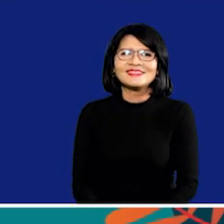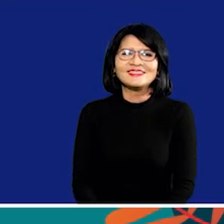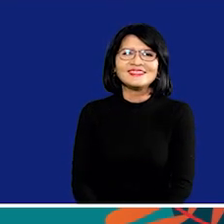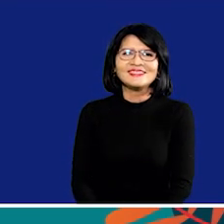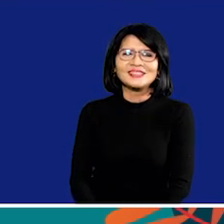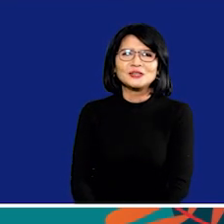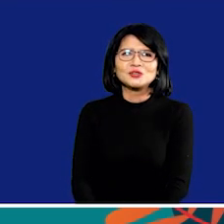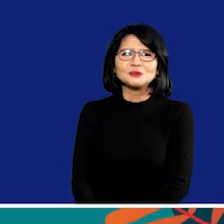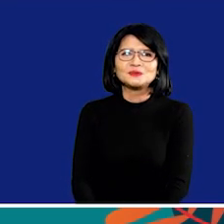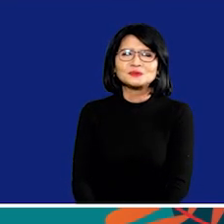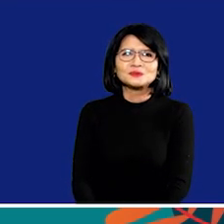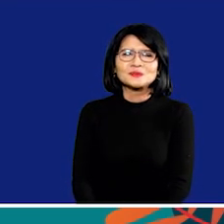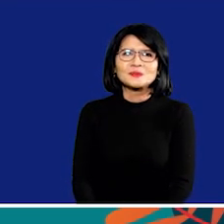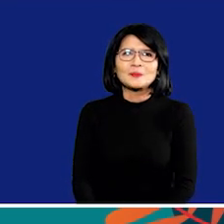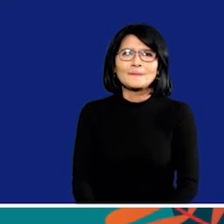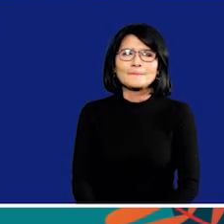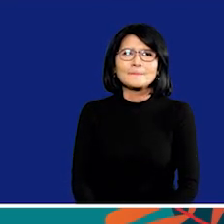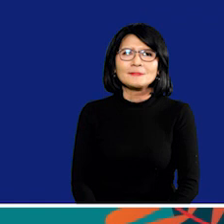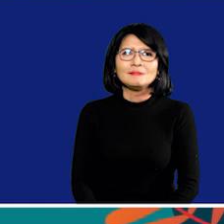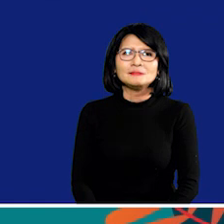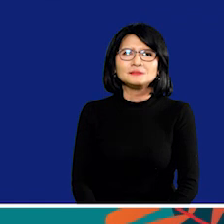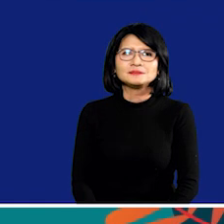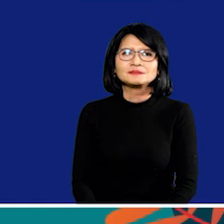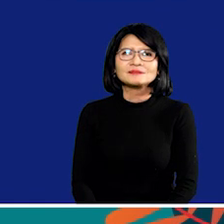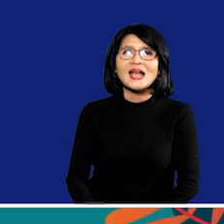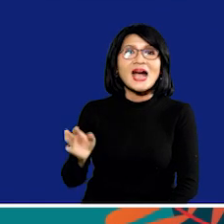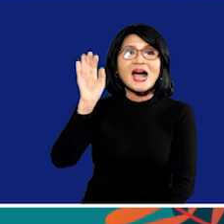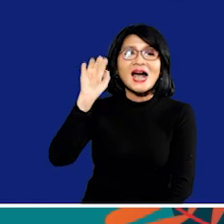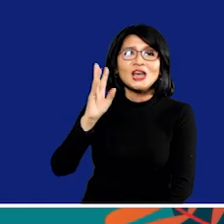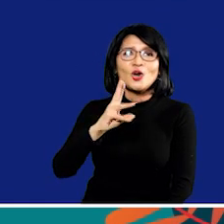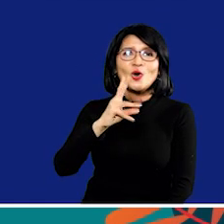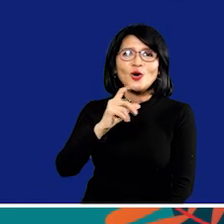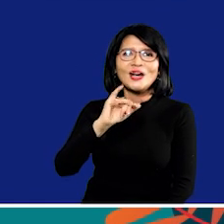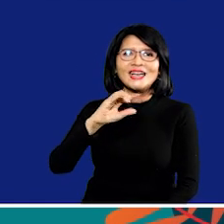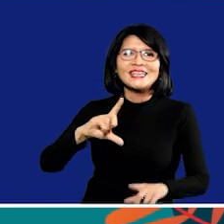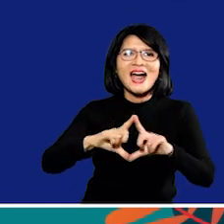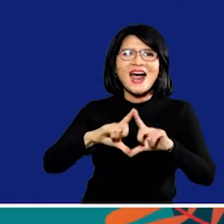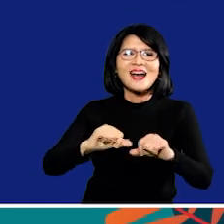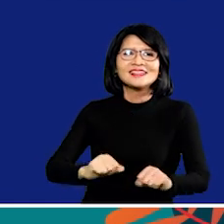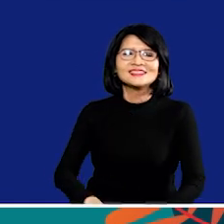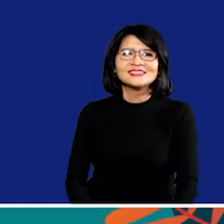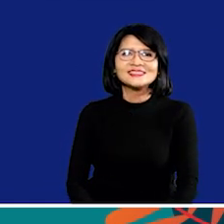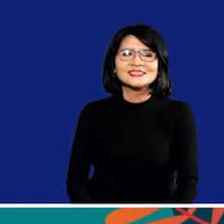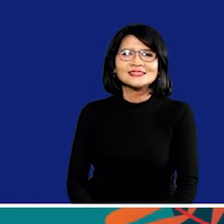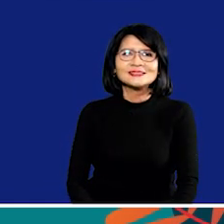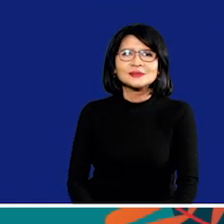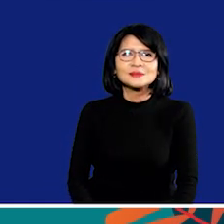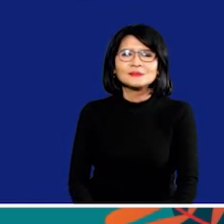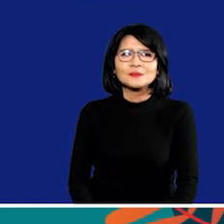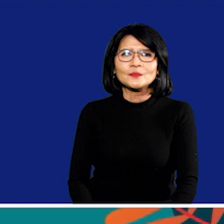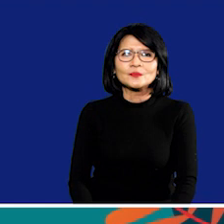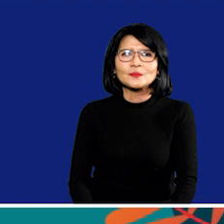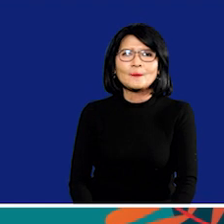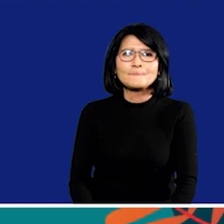Terima kasih, Eca. Luar biasa. Terima kasih kembali. Iya. Halo, Ria. Ria, boleh